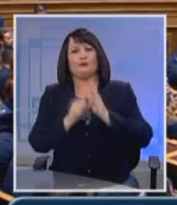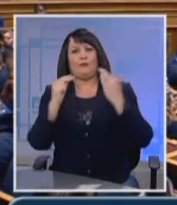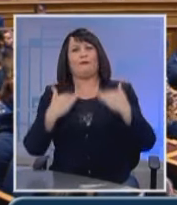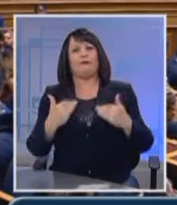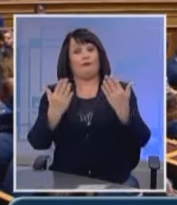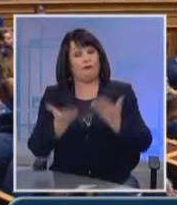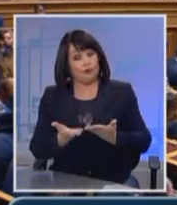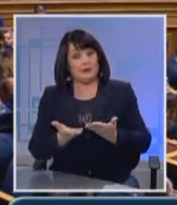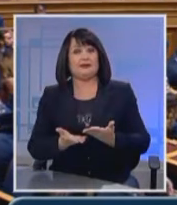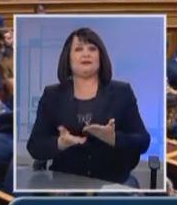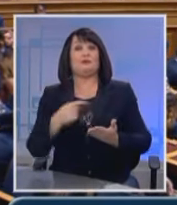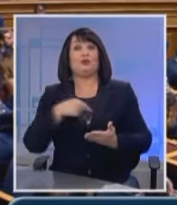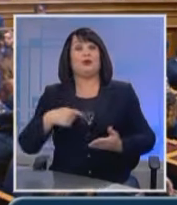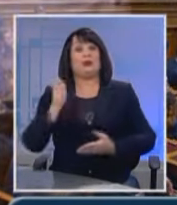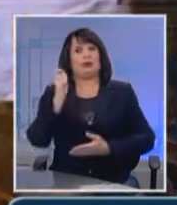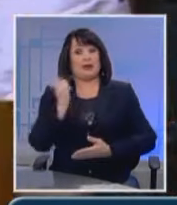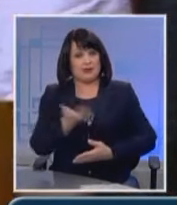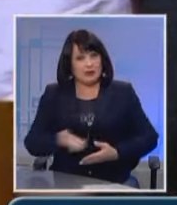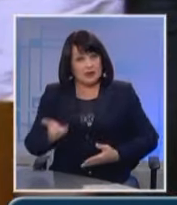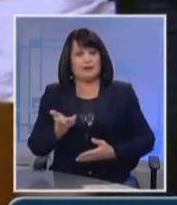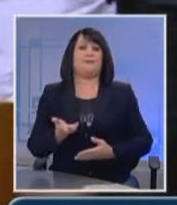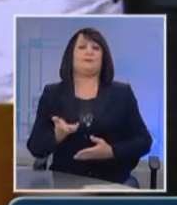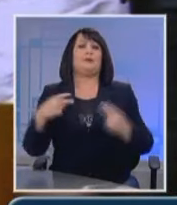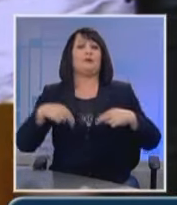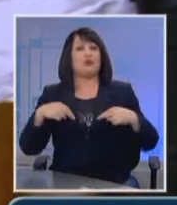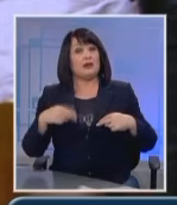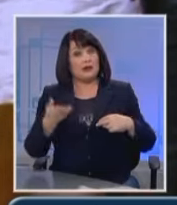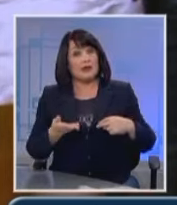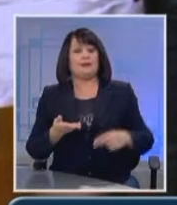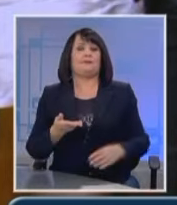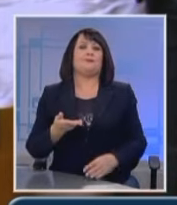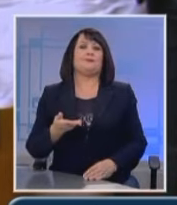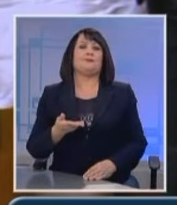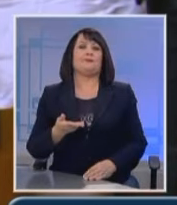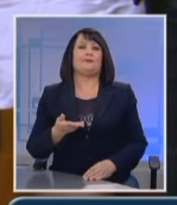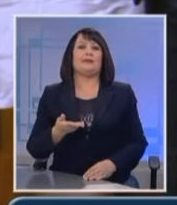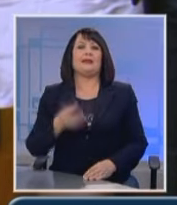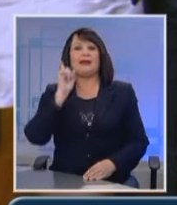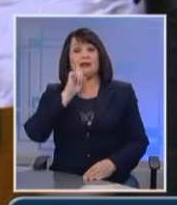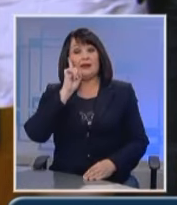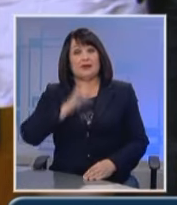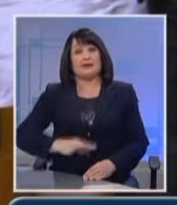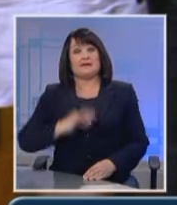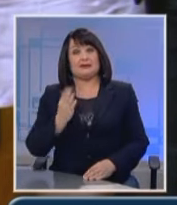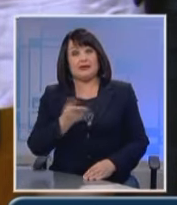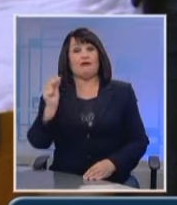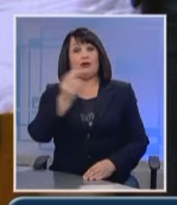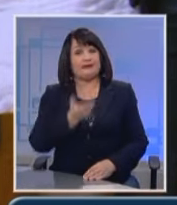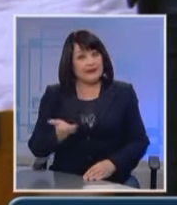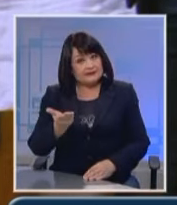Βουλής, αρχηγοί των κομμάτων, υπουργοί, κύριοι και κυρίες